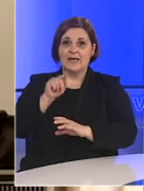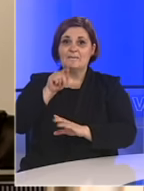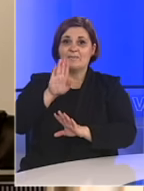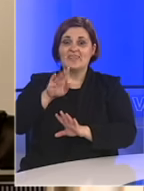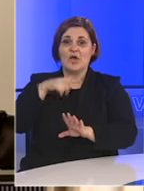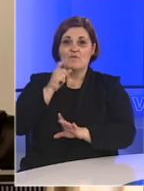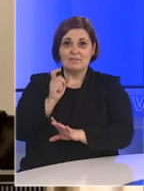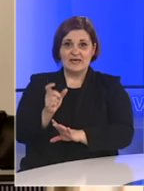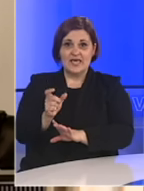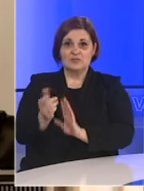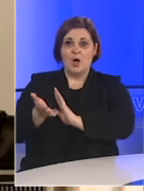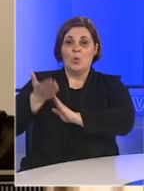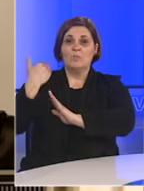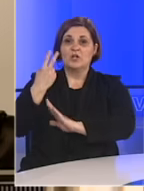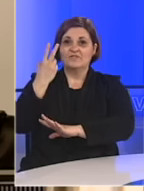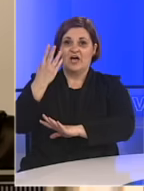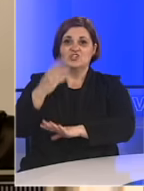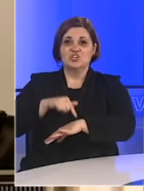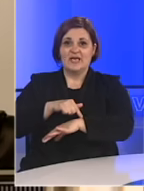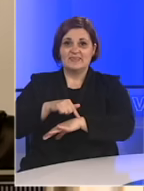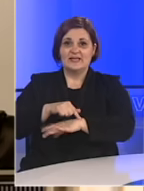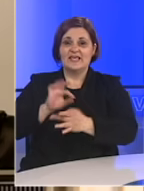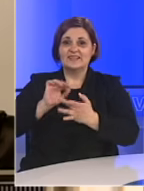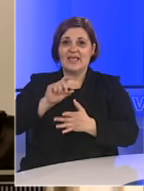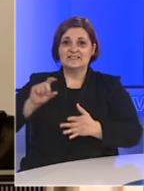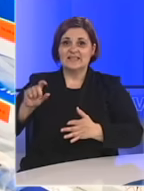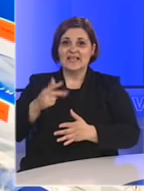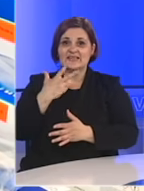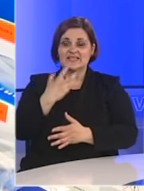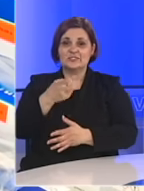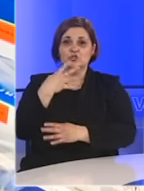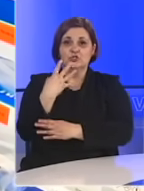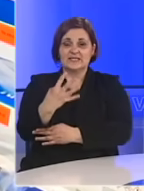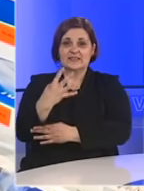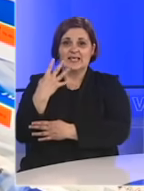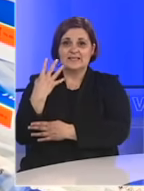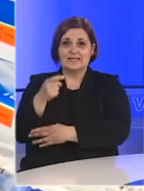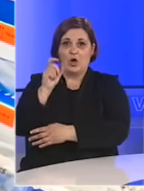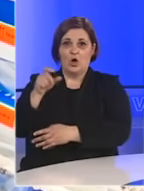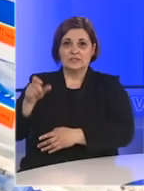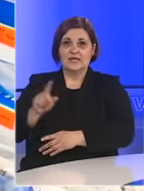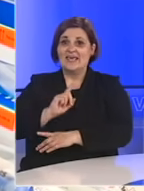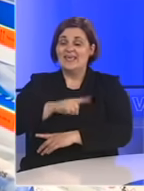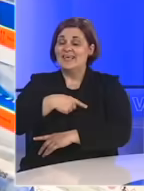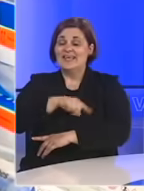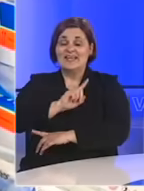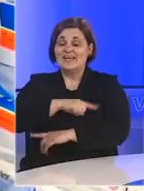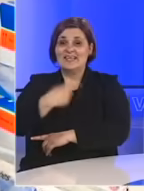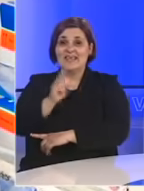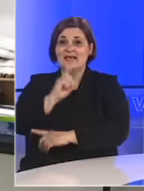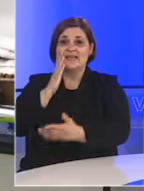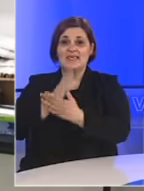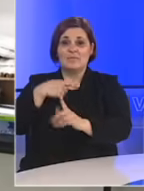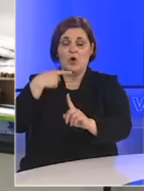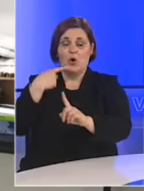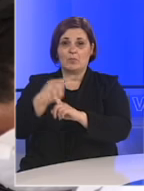Prema njegovim riječima, u protekla 24 sata testirana su 344 uzorka i nijedan nije bio